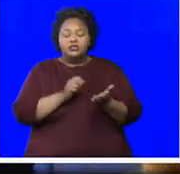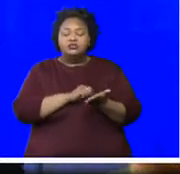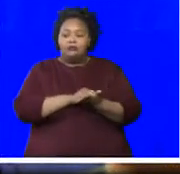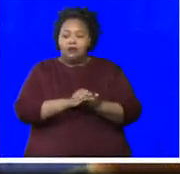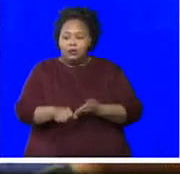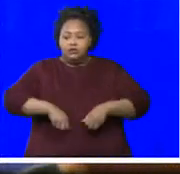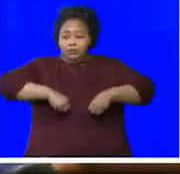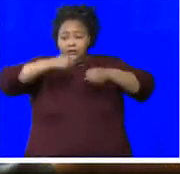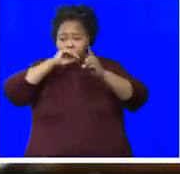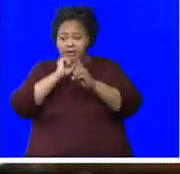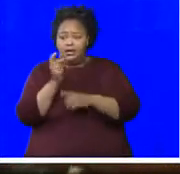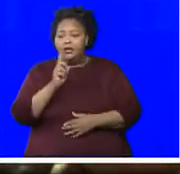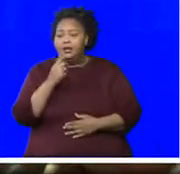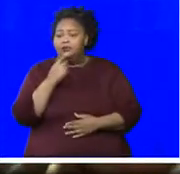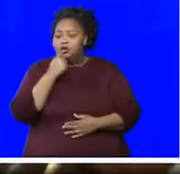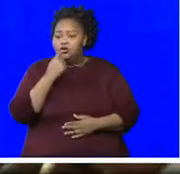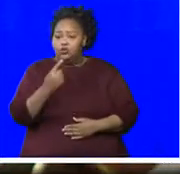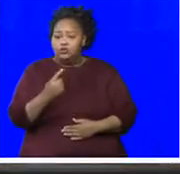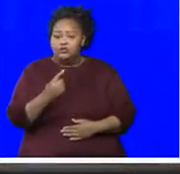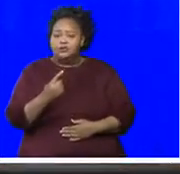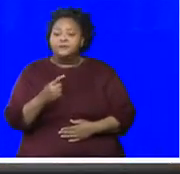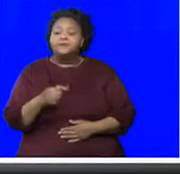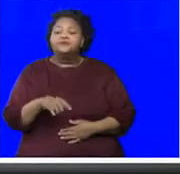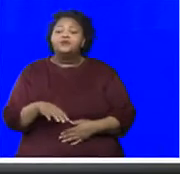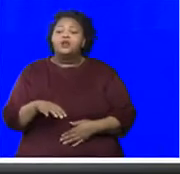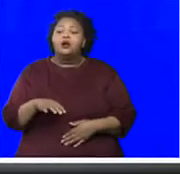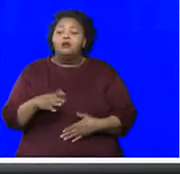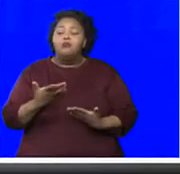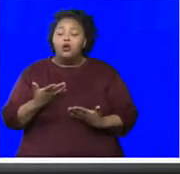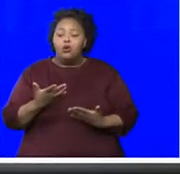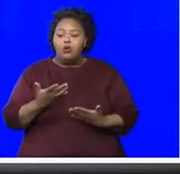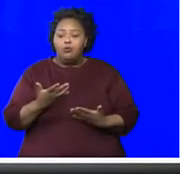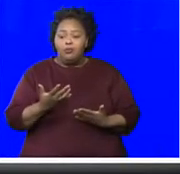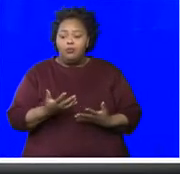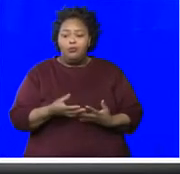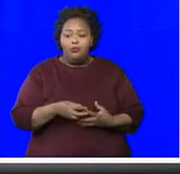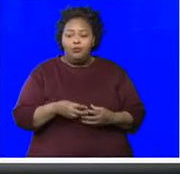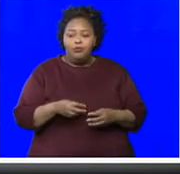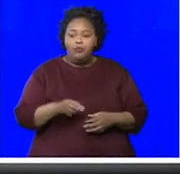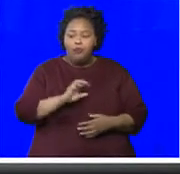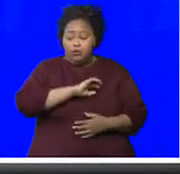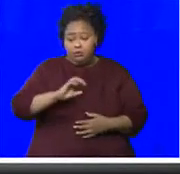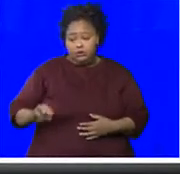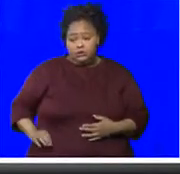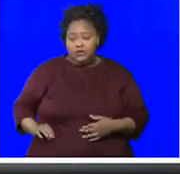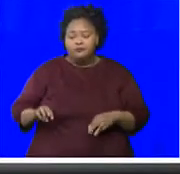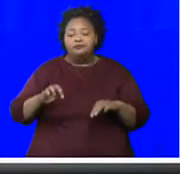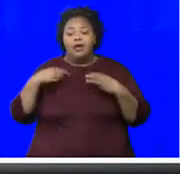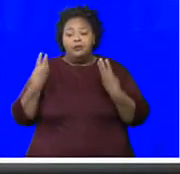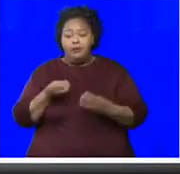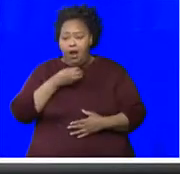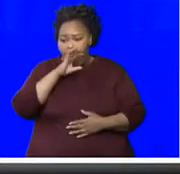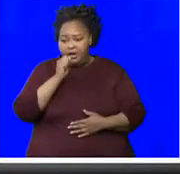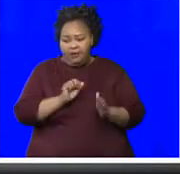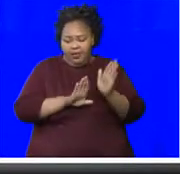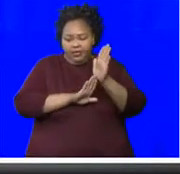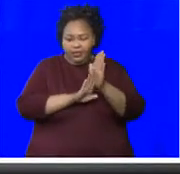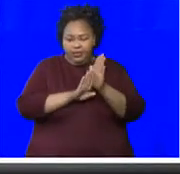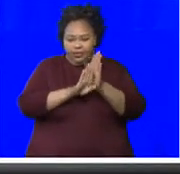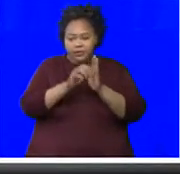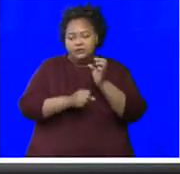nebahlabeleli labasaqathuta kutemculo. Sibakathe nkhathi siyisithi phela ufuna